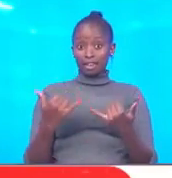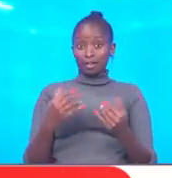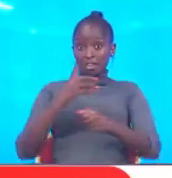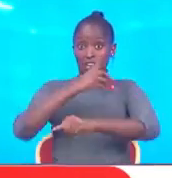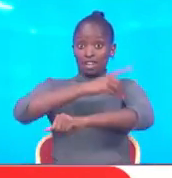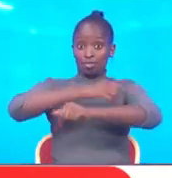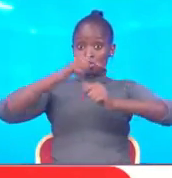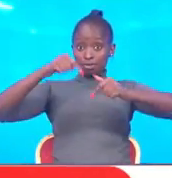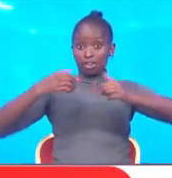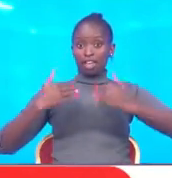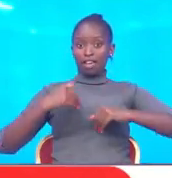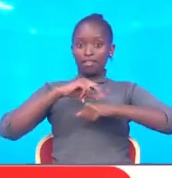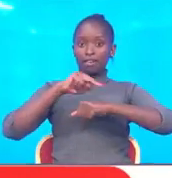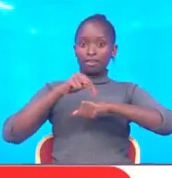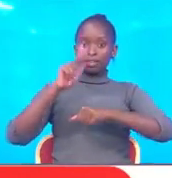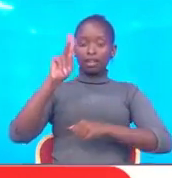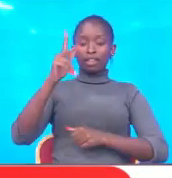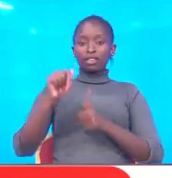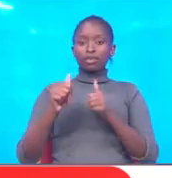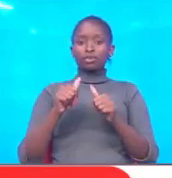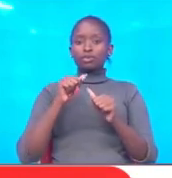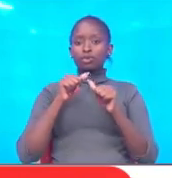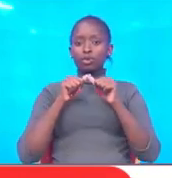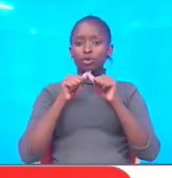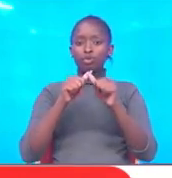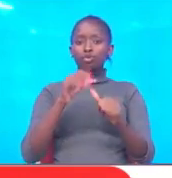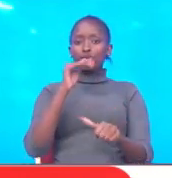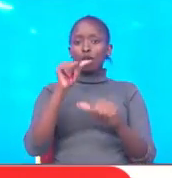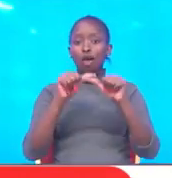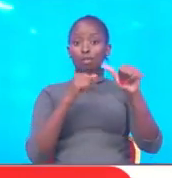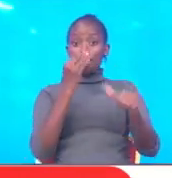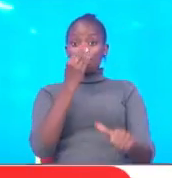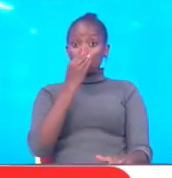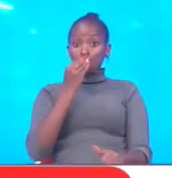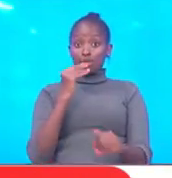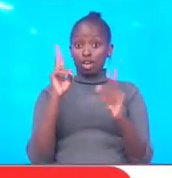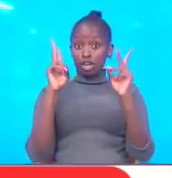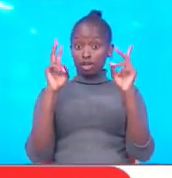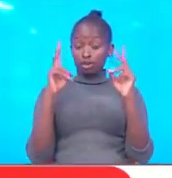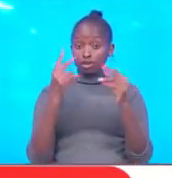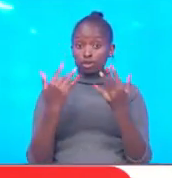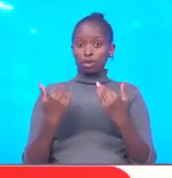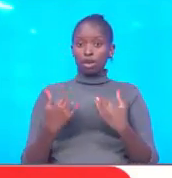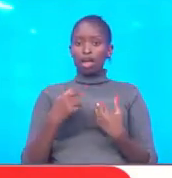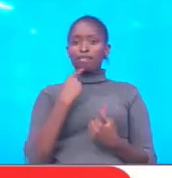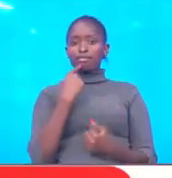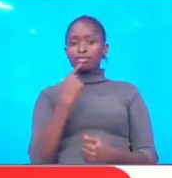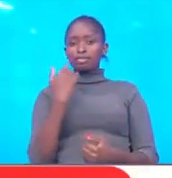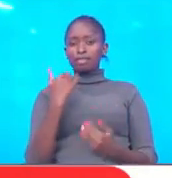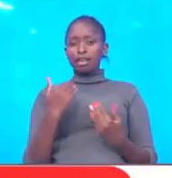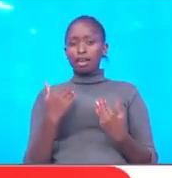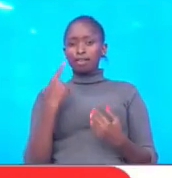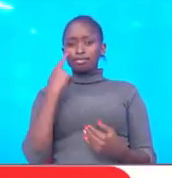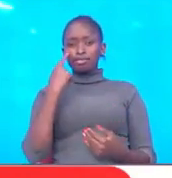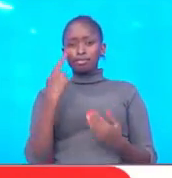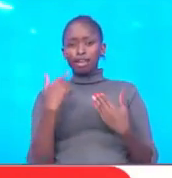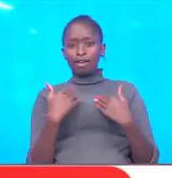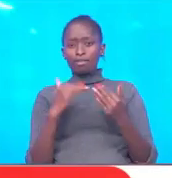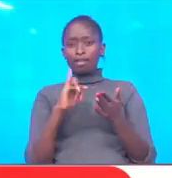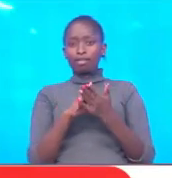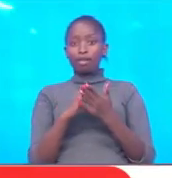Kenya likiendelea kuzungumzia swala la chakula mwezi huu wa Oktoba, imebainika kuwa takriban watu milioni 5 nchini